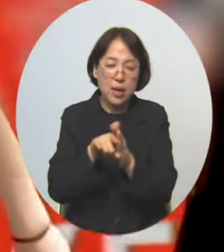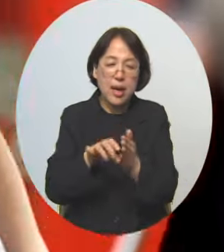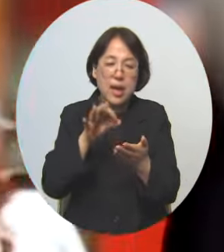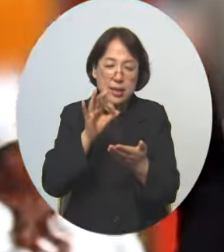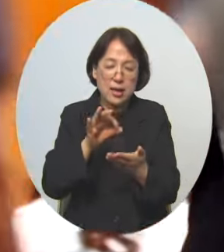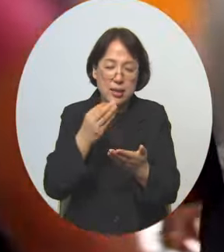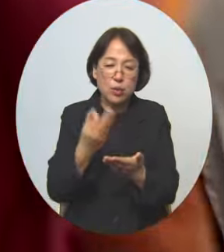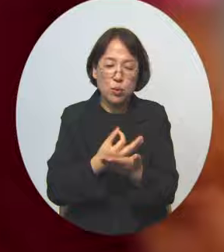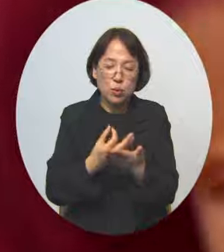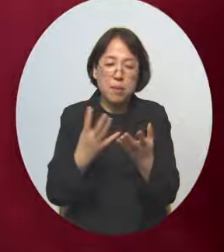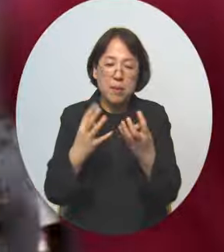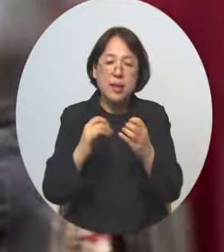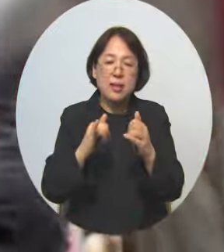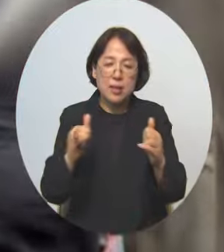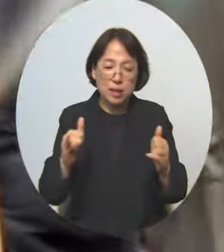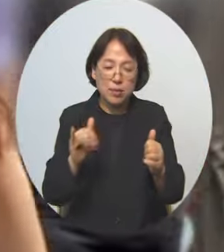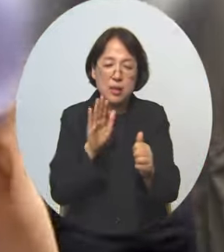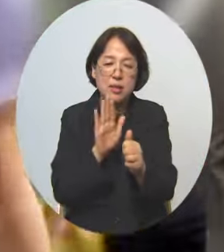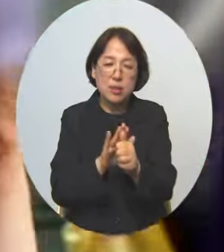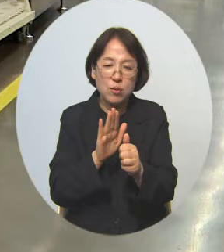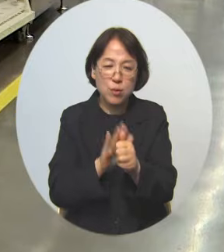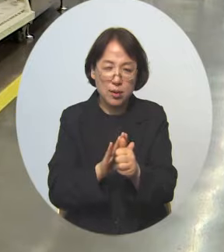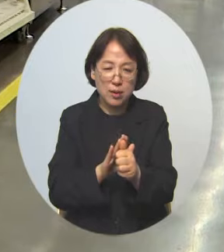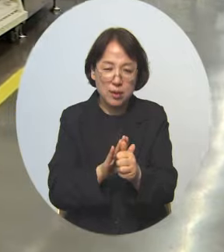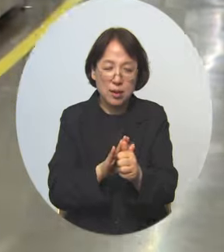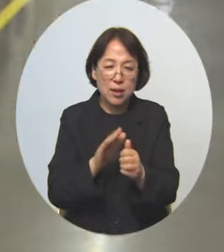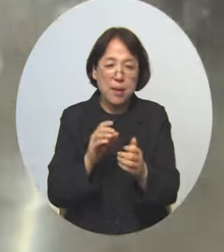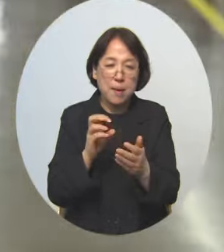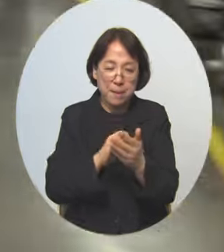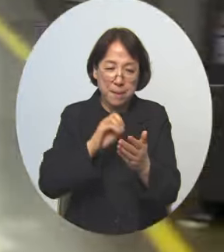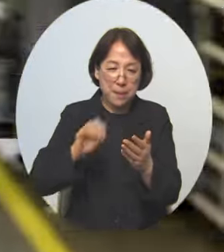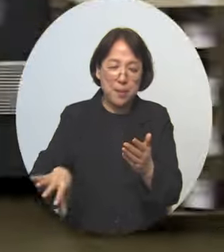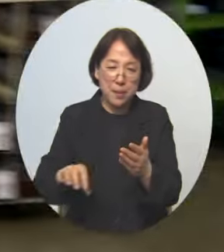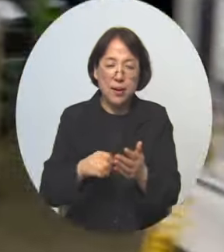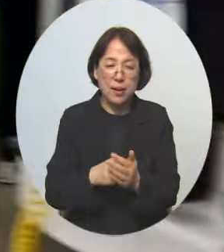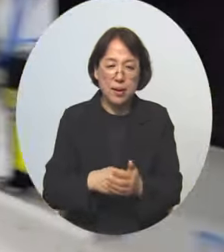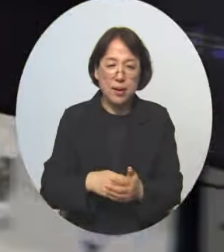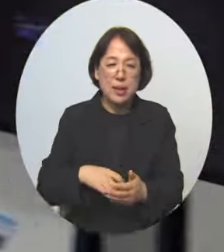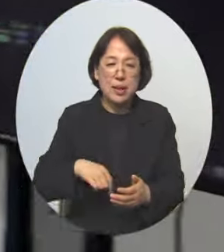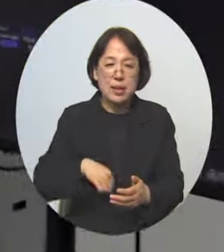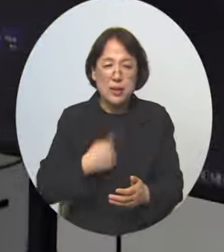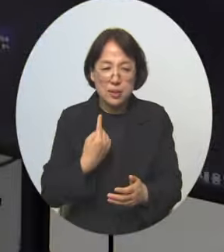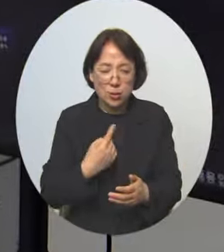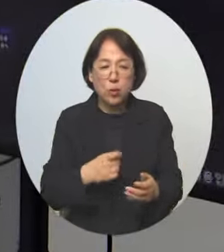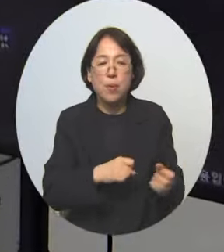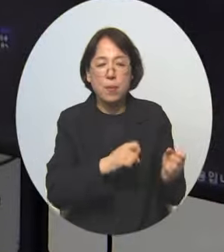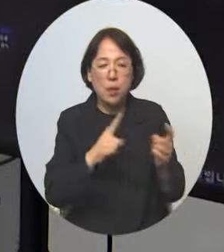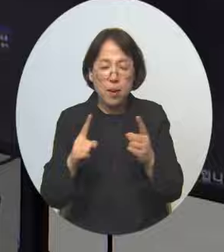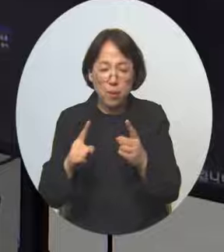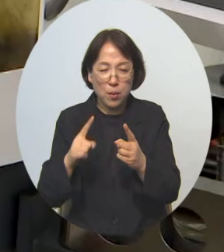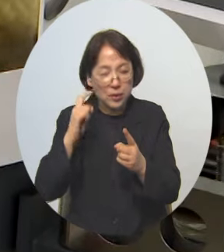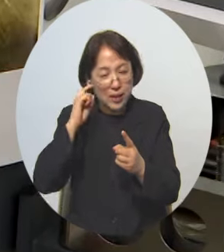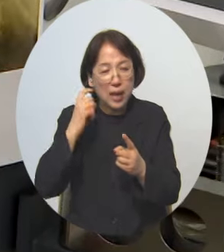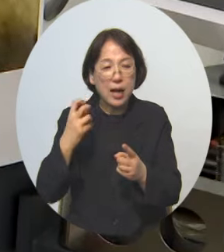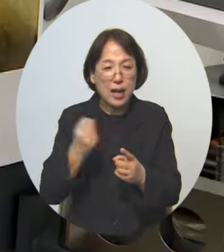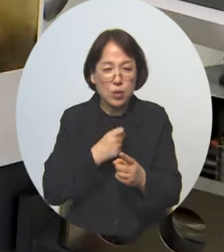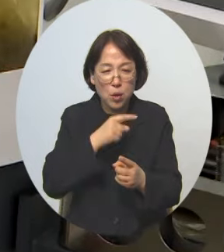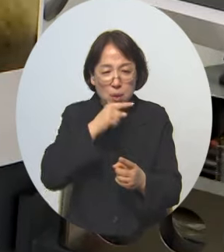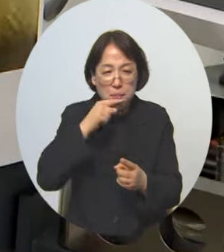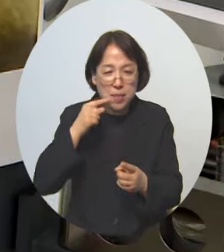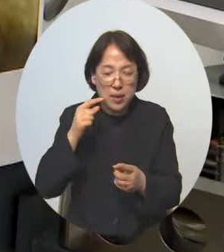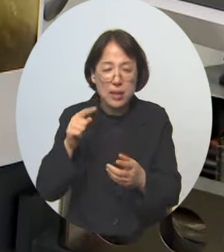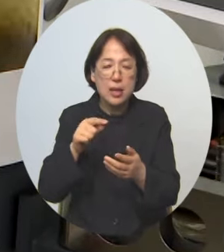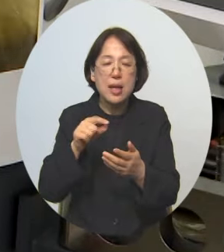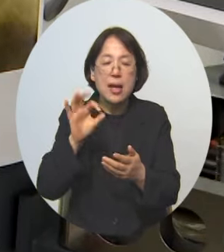소득이 많은 이들은 지원 대상에서 제외합니다. 채무자들이 스스로 일어날 의지를 갖고 빚을 갚을 수 있도록